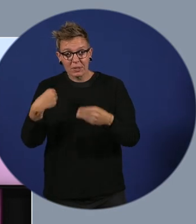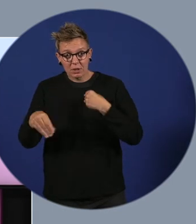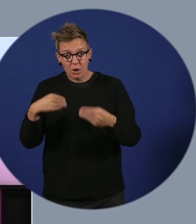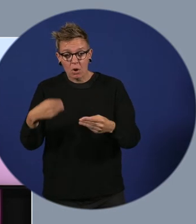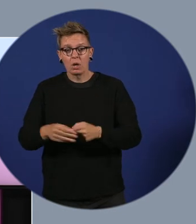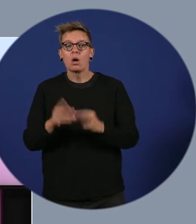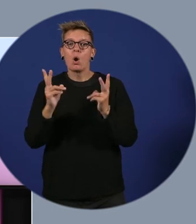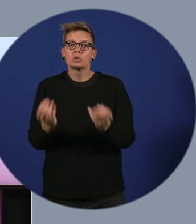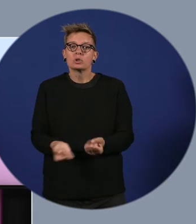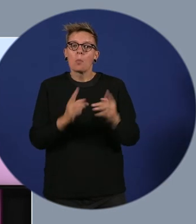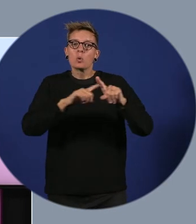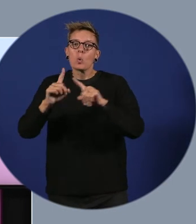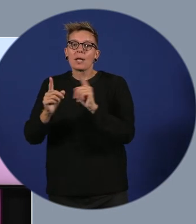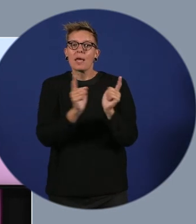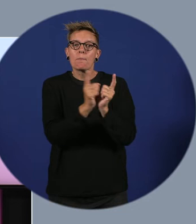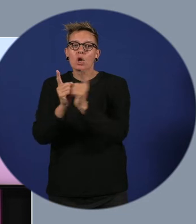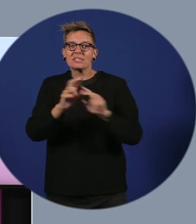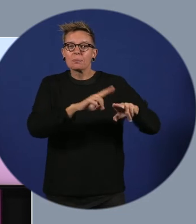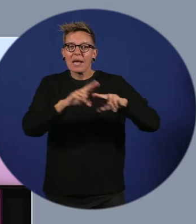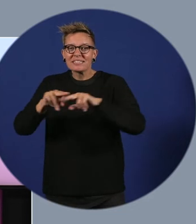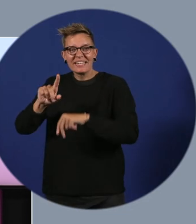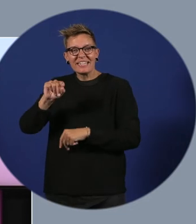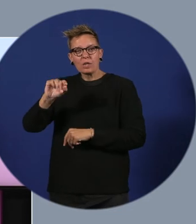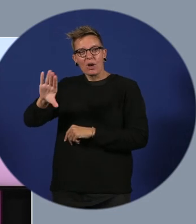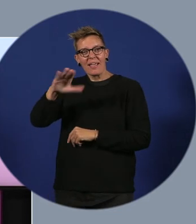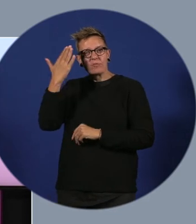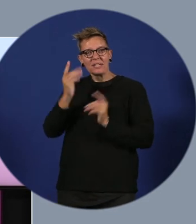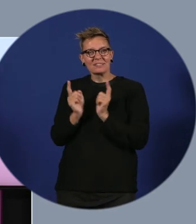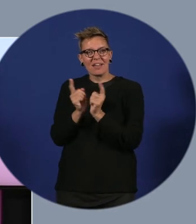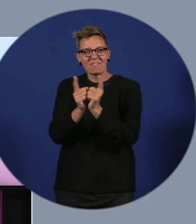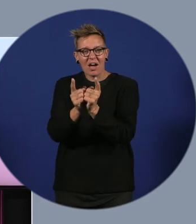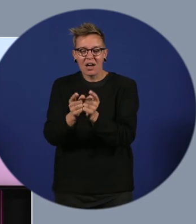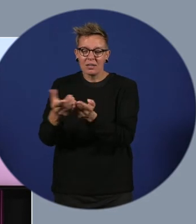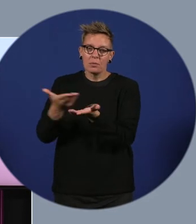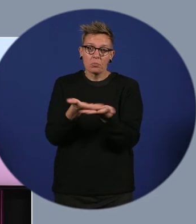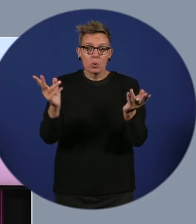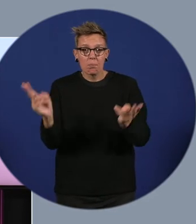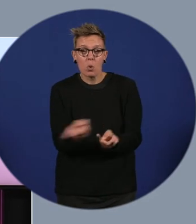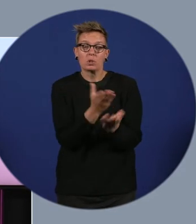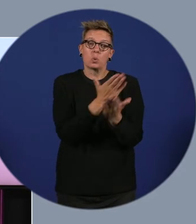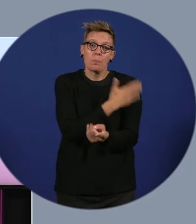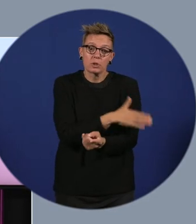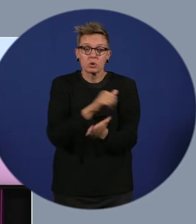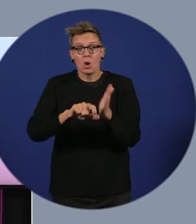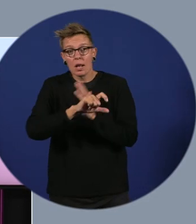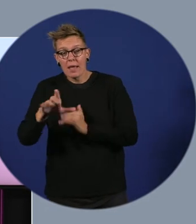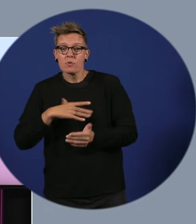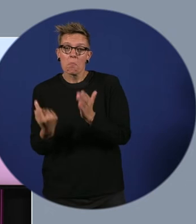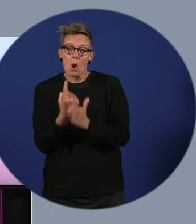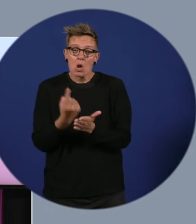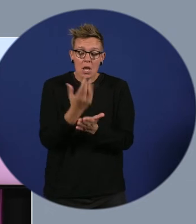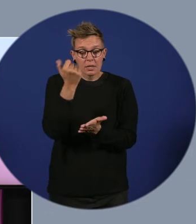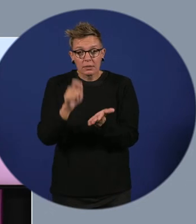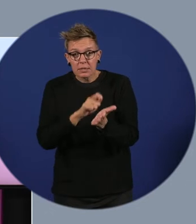skapat mötesplatser, såna här digitala erfarenhetsträffar där både skolpersonal och elever har kunnat dela